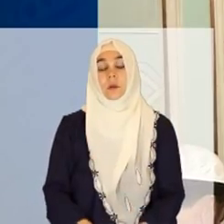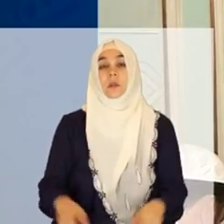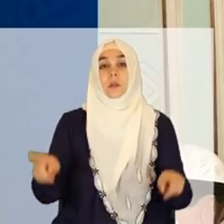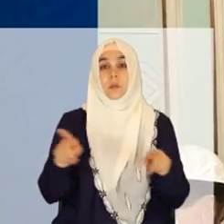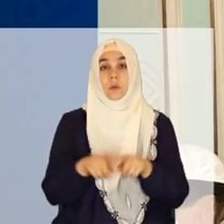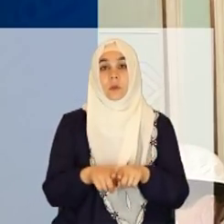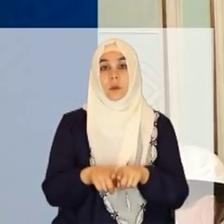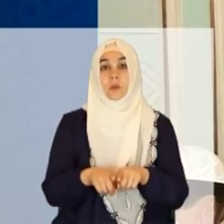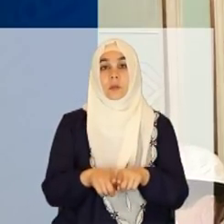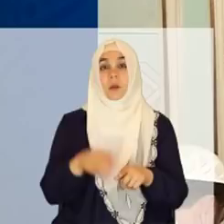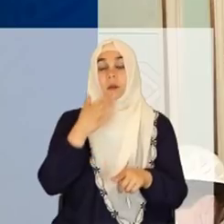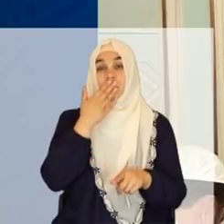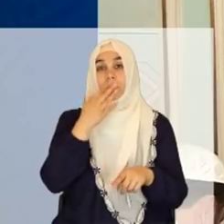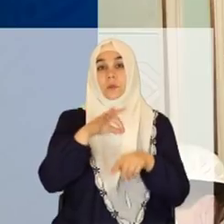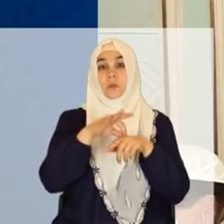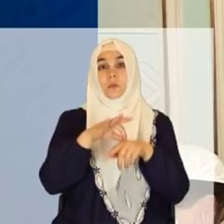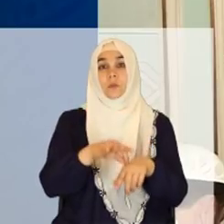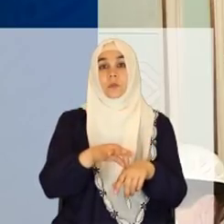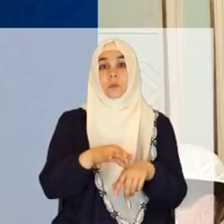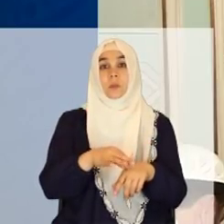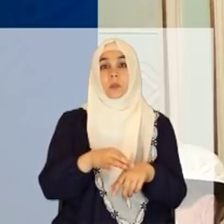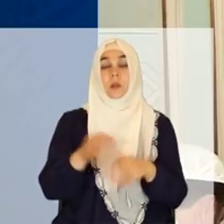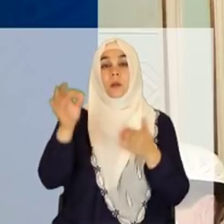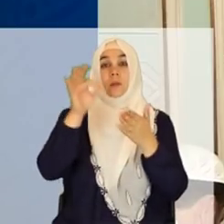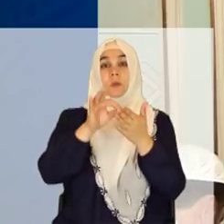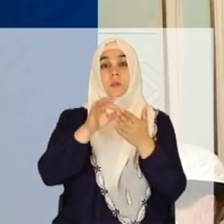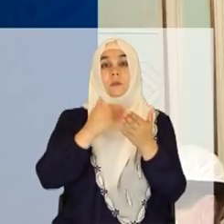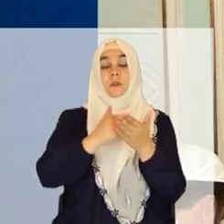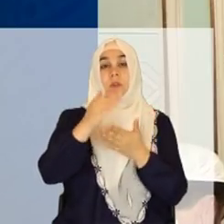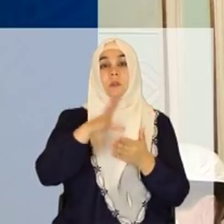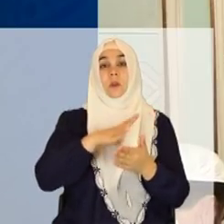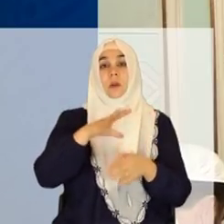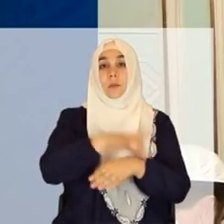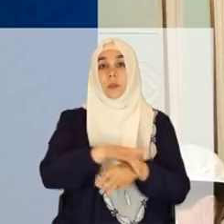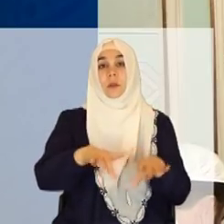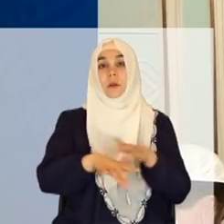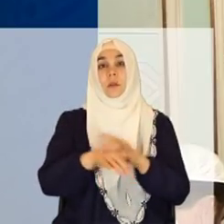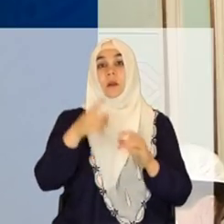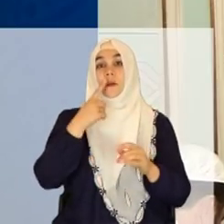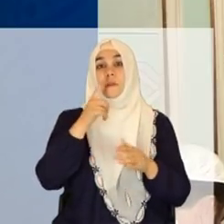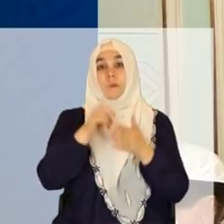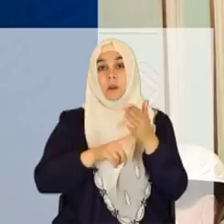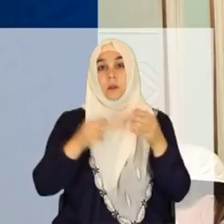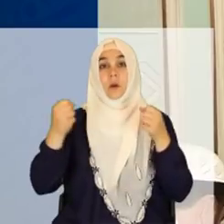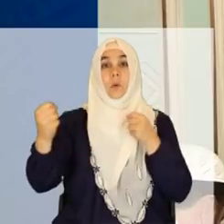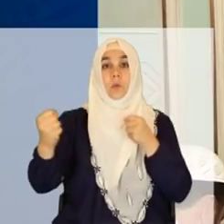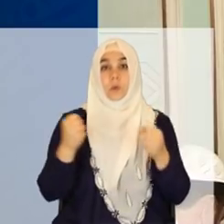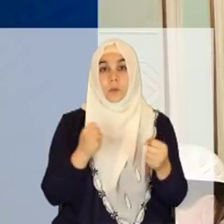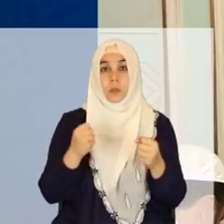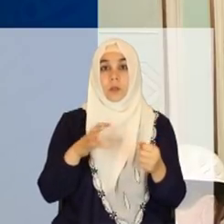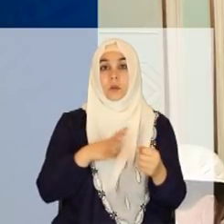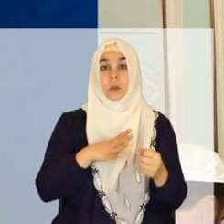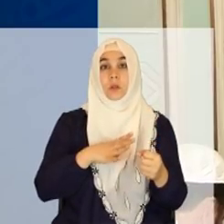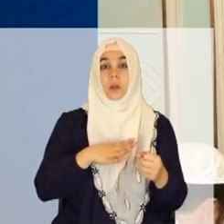Demak, Ramazonda roza tutishdan bosh maqsad bandada taqvo hissini shakllantirish